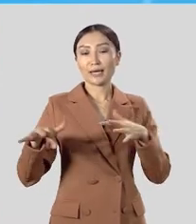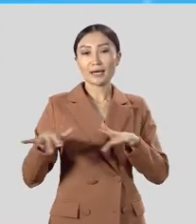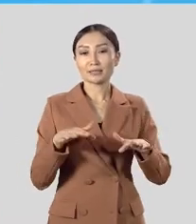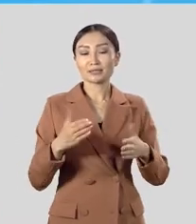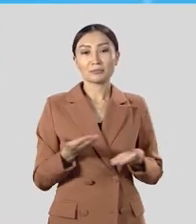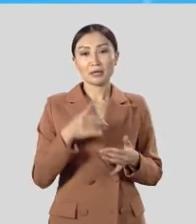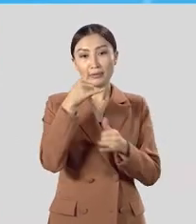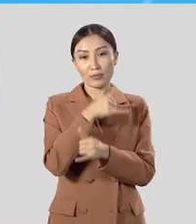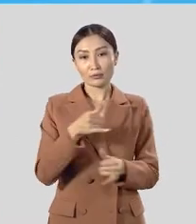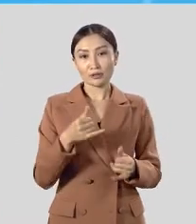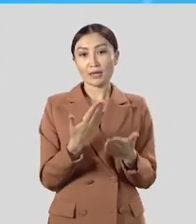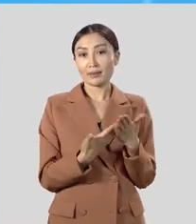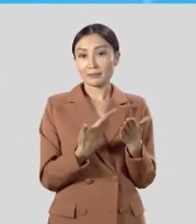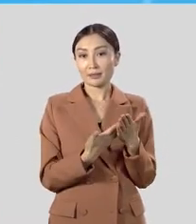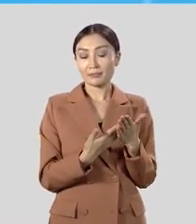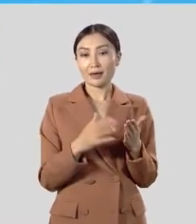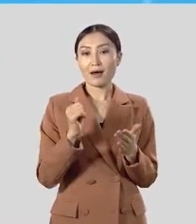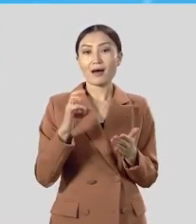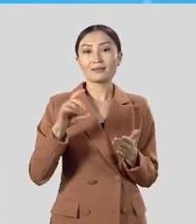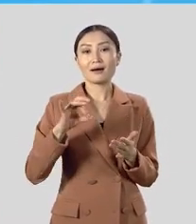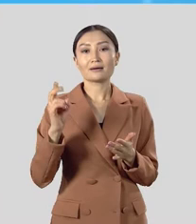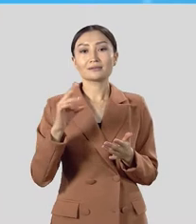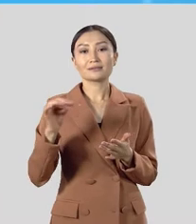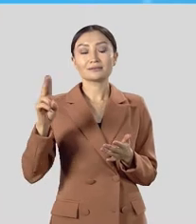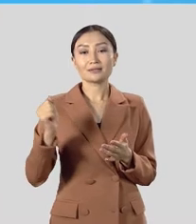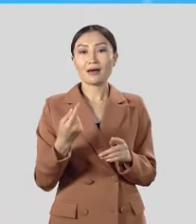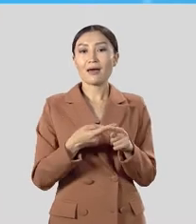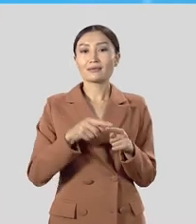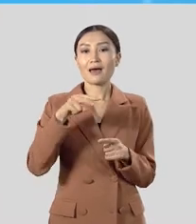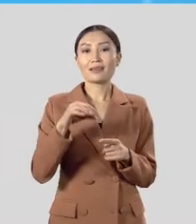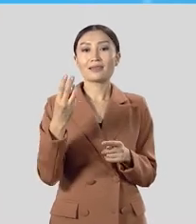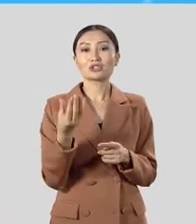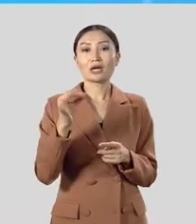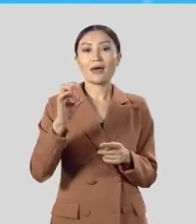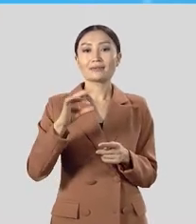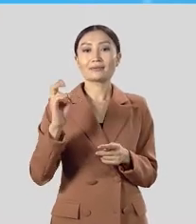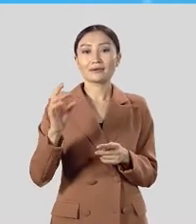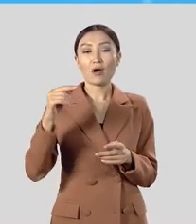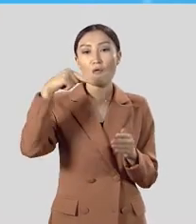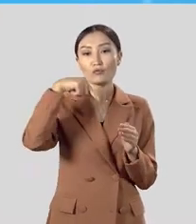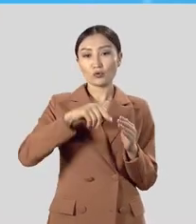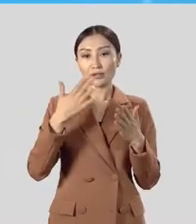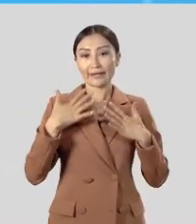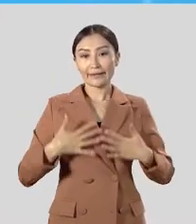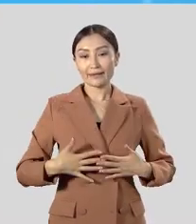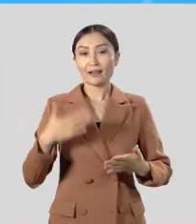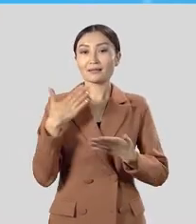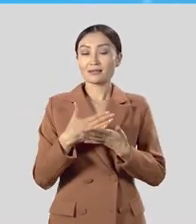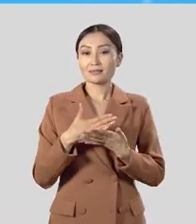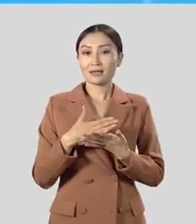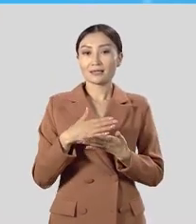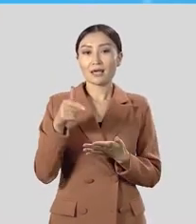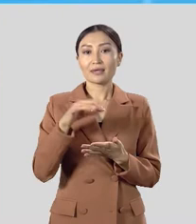не выживают, например, в Антарктиде. Это лишайники. Внутри их тела состоит